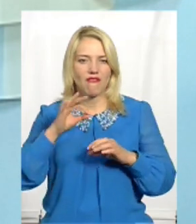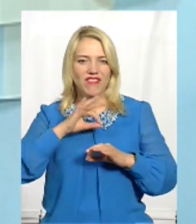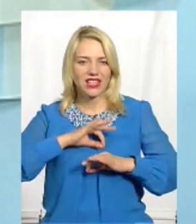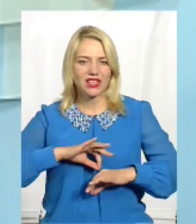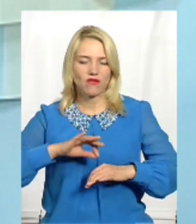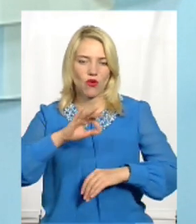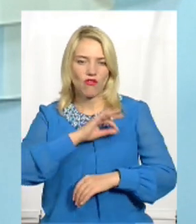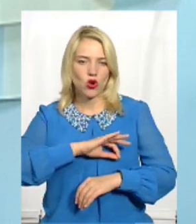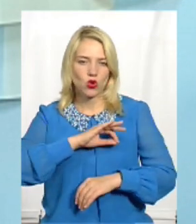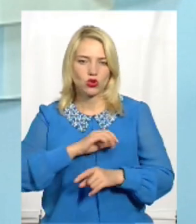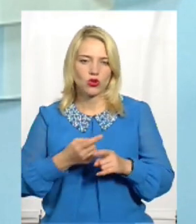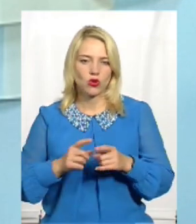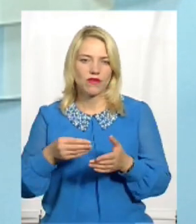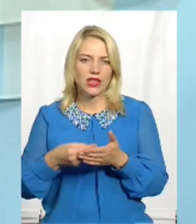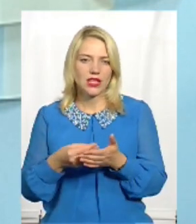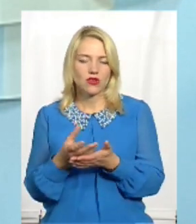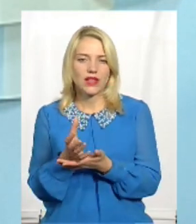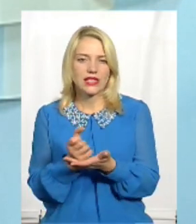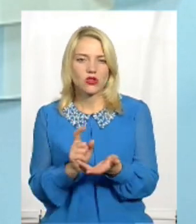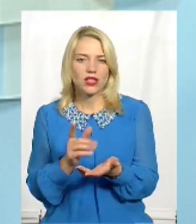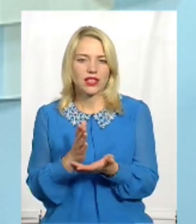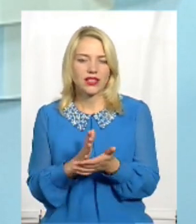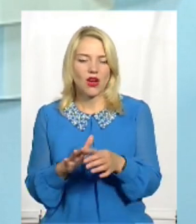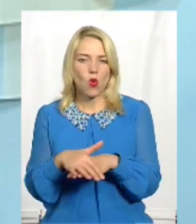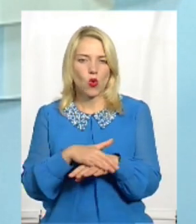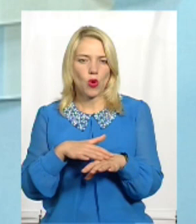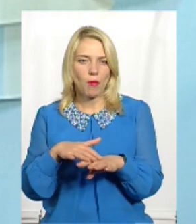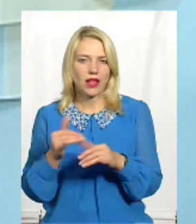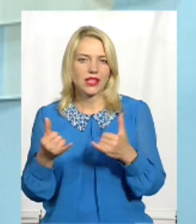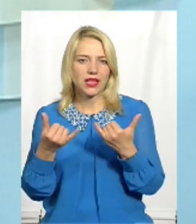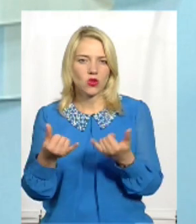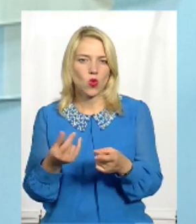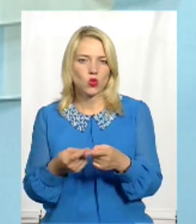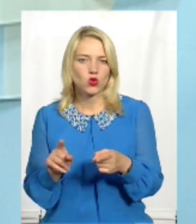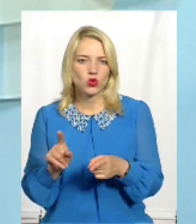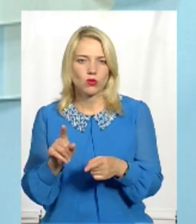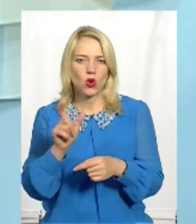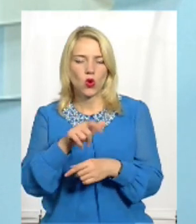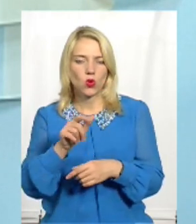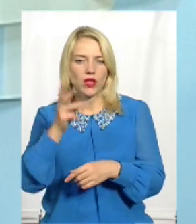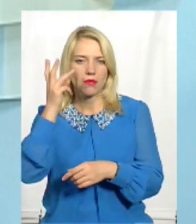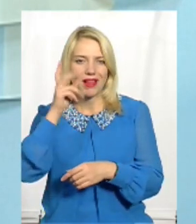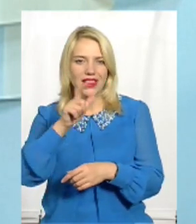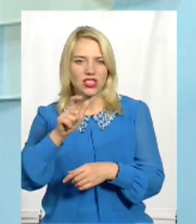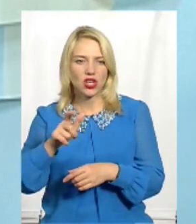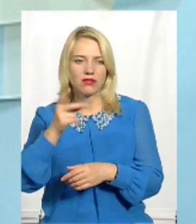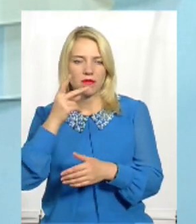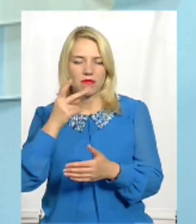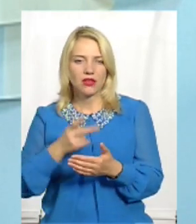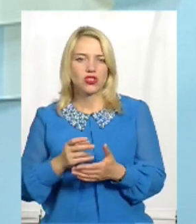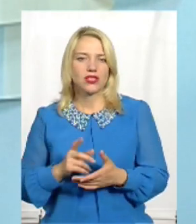ефективно використовувати навіть той фінансовий ресурс, який є у громади, для того, щоб люди, щоб хмельничани бачили зміни в